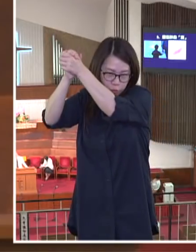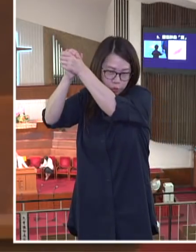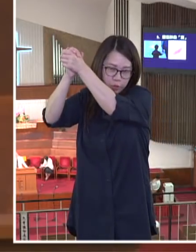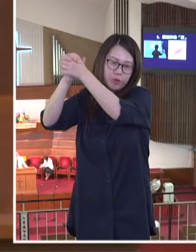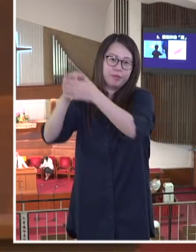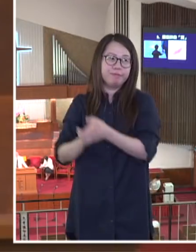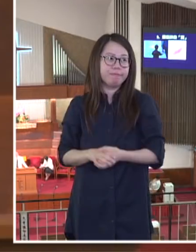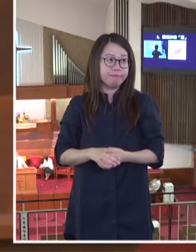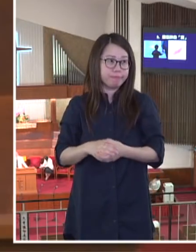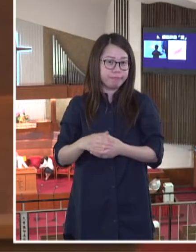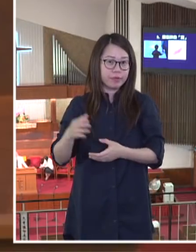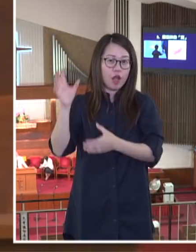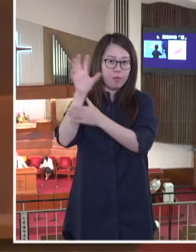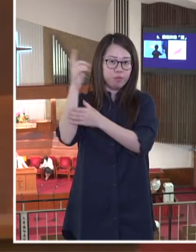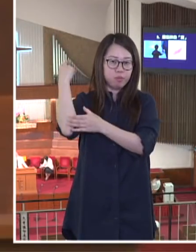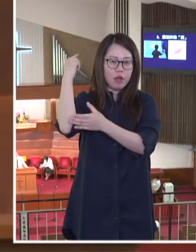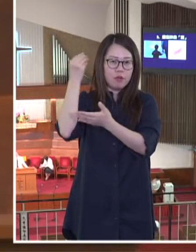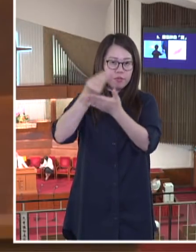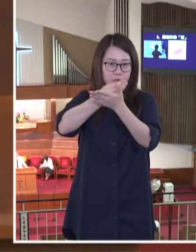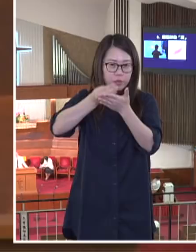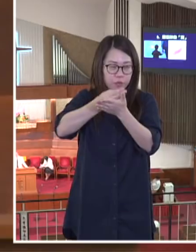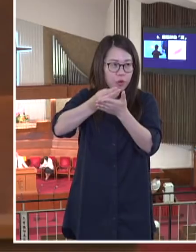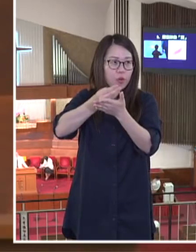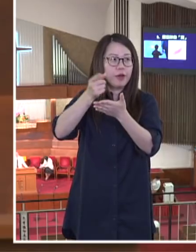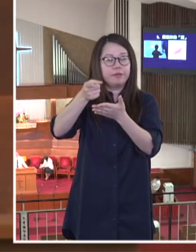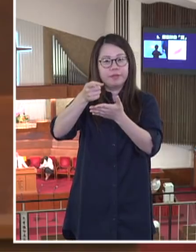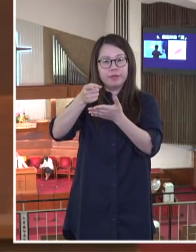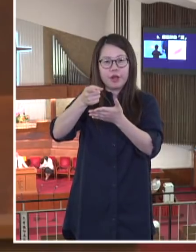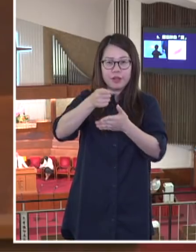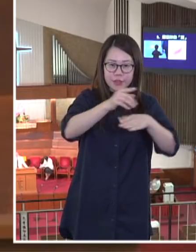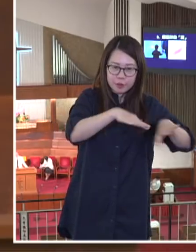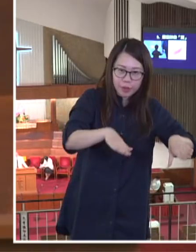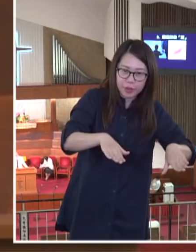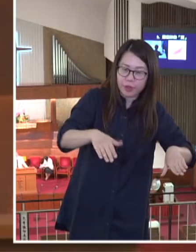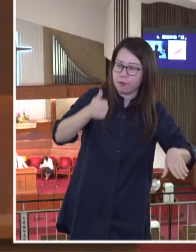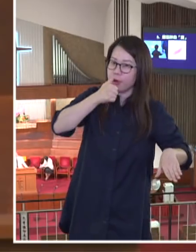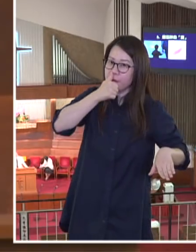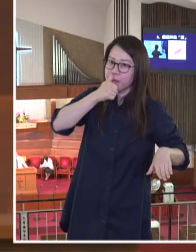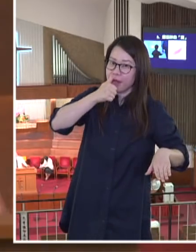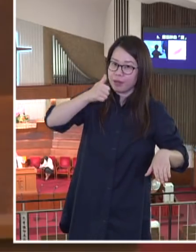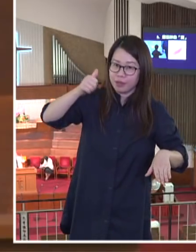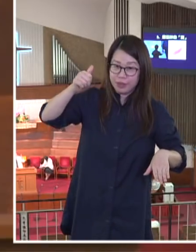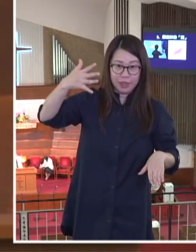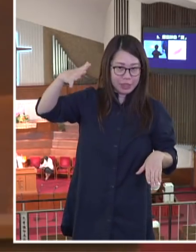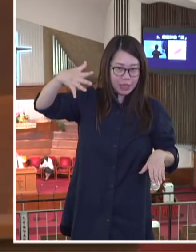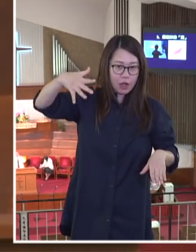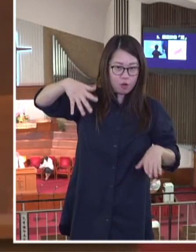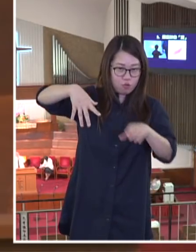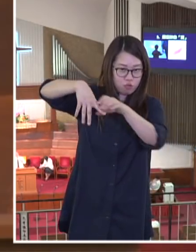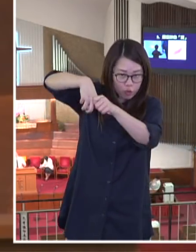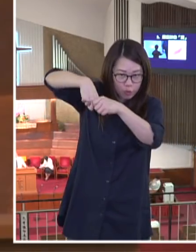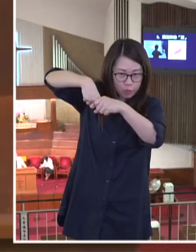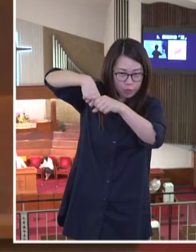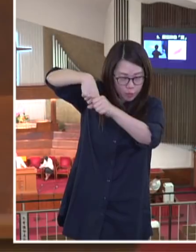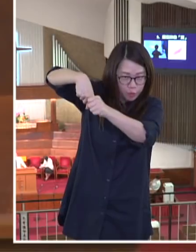的大人不知道是他爸爸的手呢，其实他就很安心的，他跟住神呢，跟住这个大人呢，他就在树